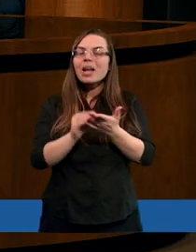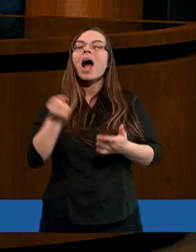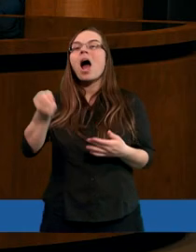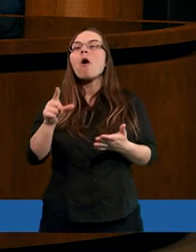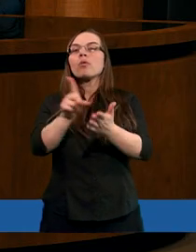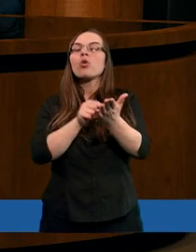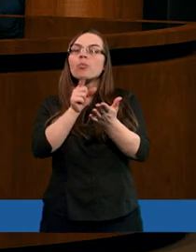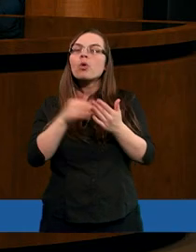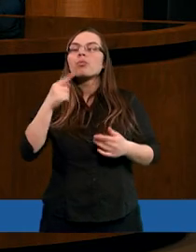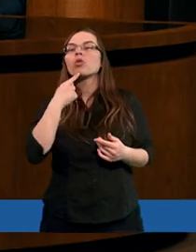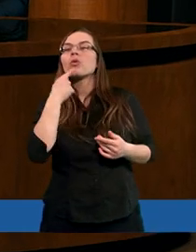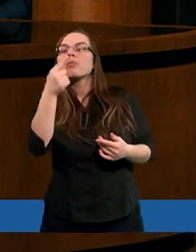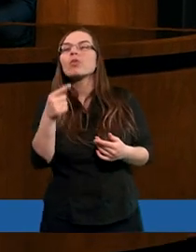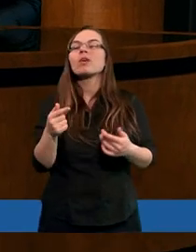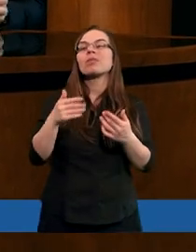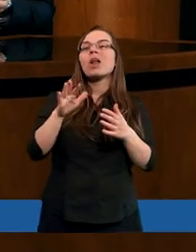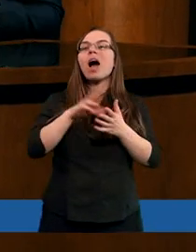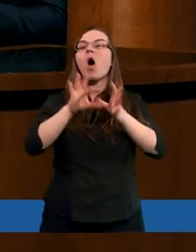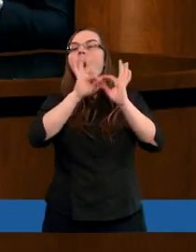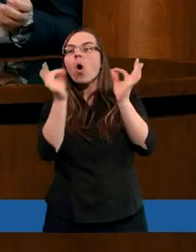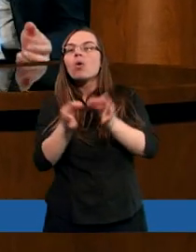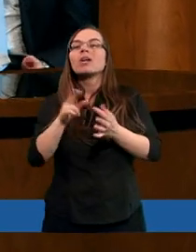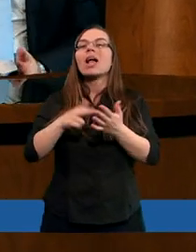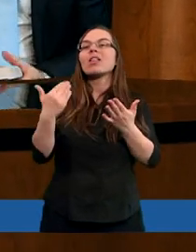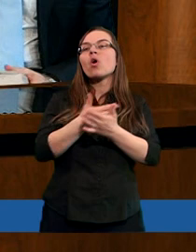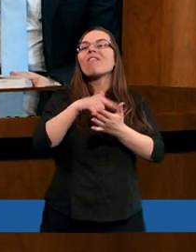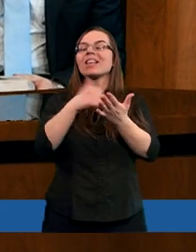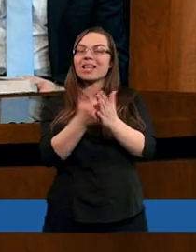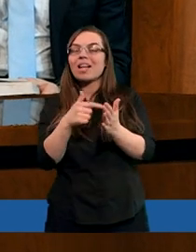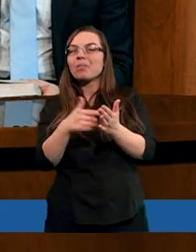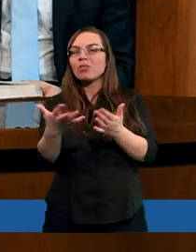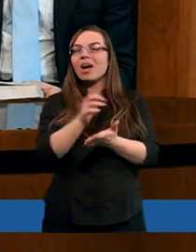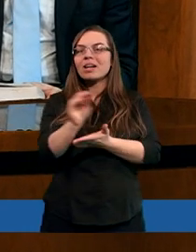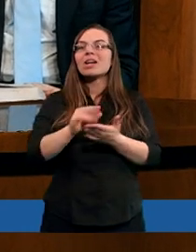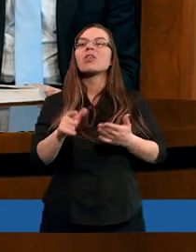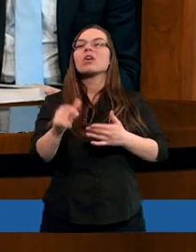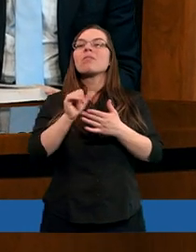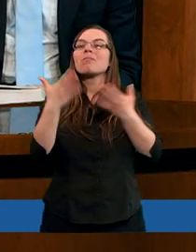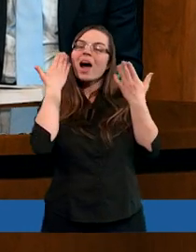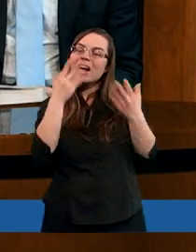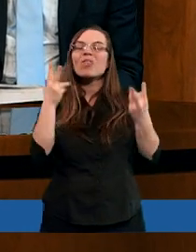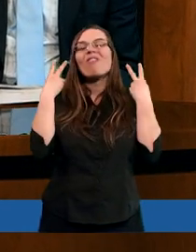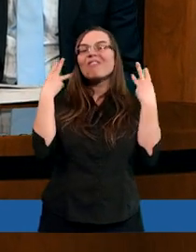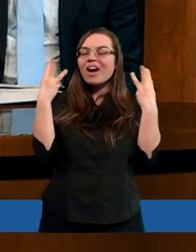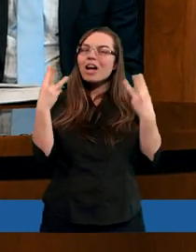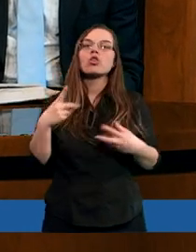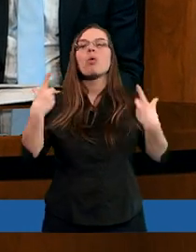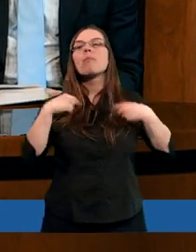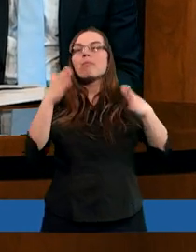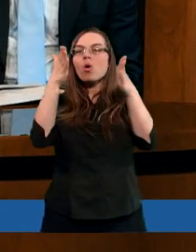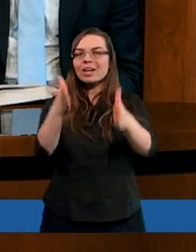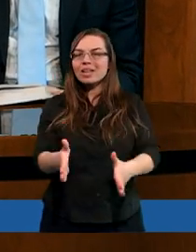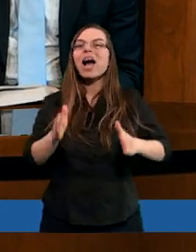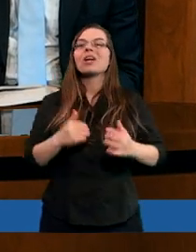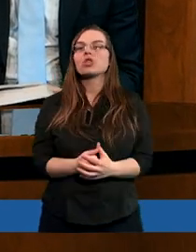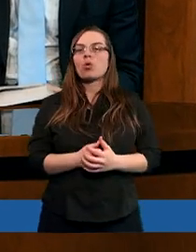powiedzieć, dokonał dość spory wpływ w ogóle na Nowy Testament. Więc uważam, że Piotr jest ważną postacią akurat, jeżeli chodzi o Nowy